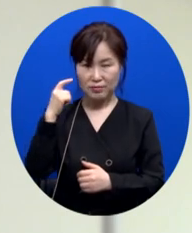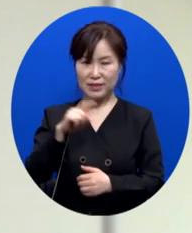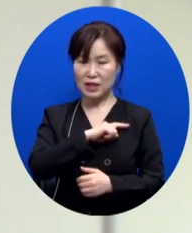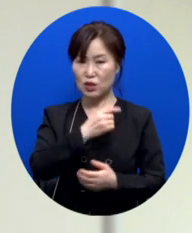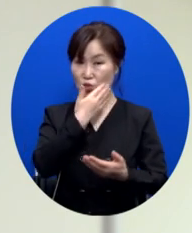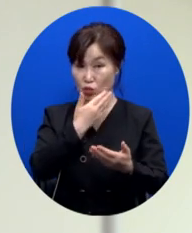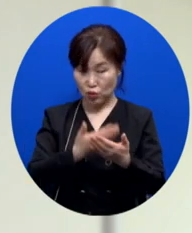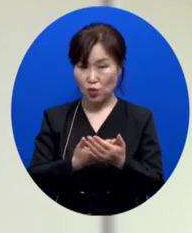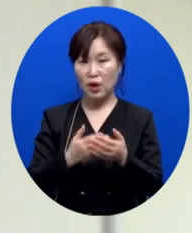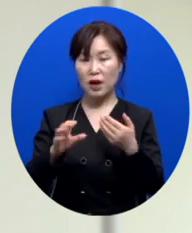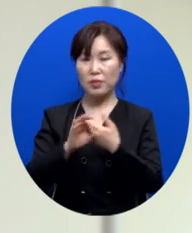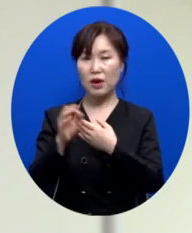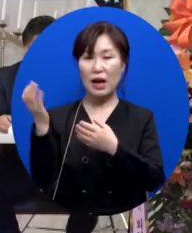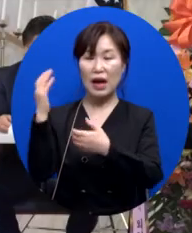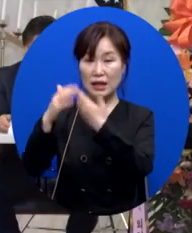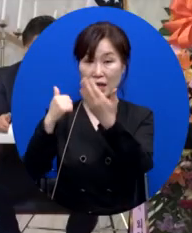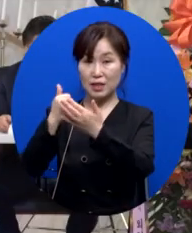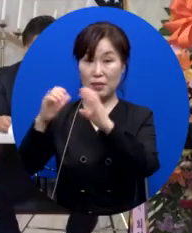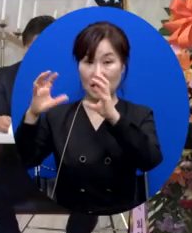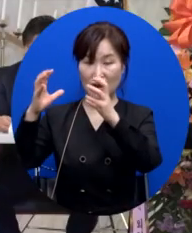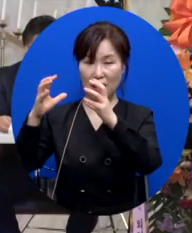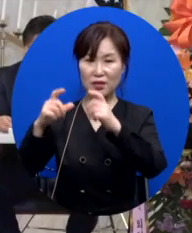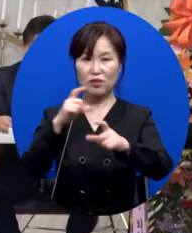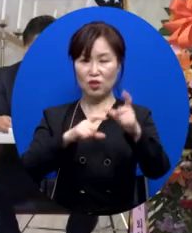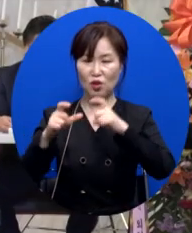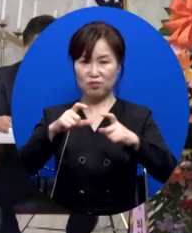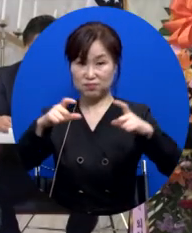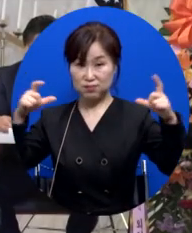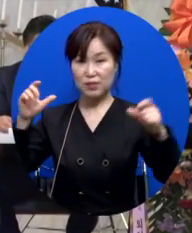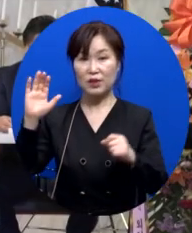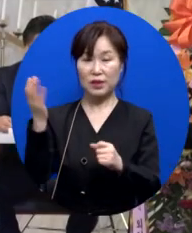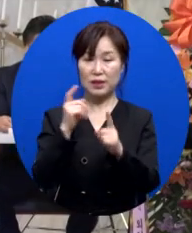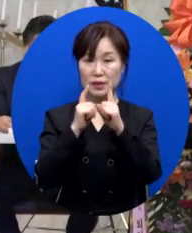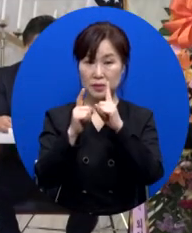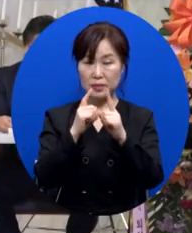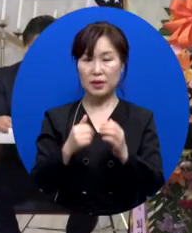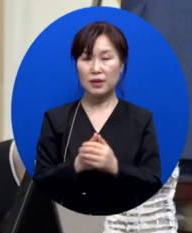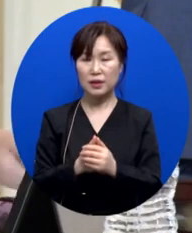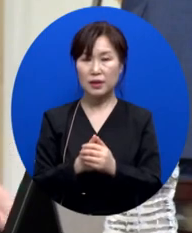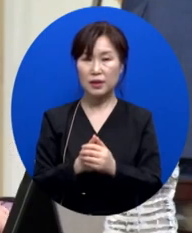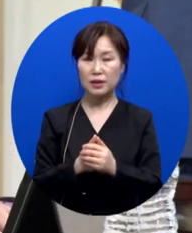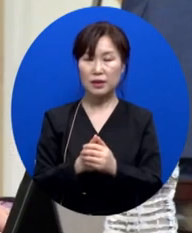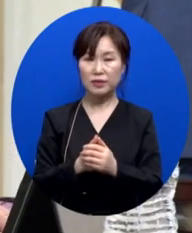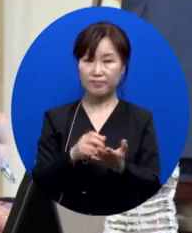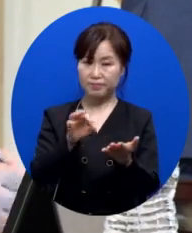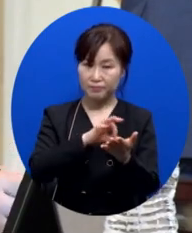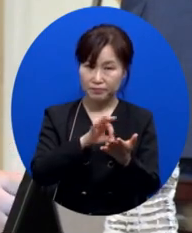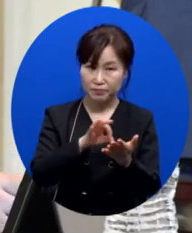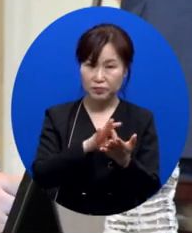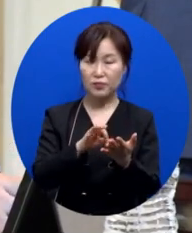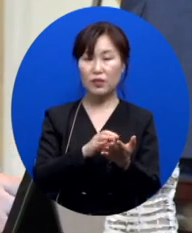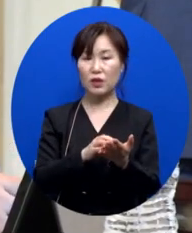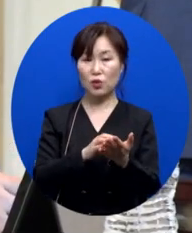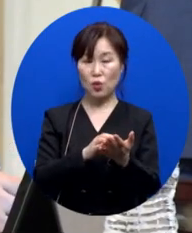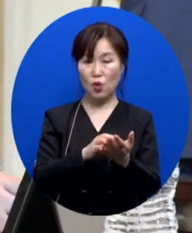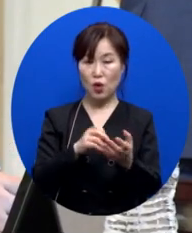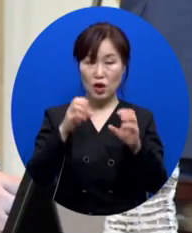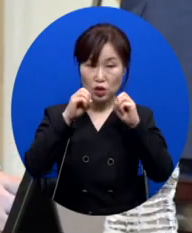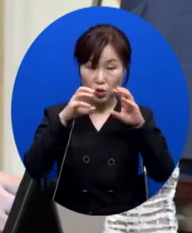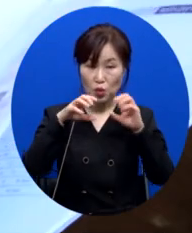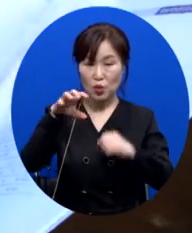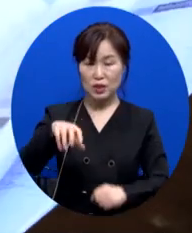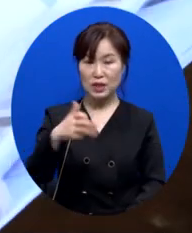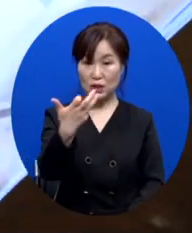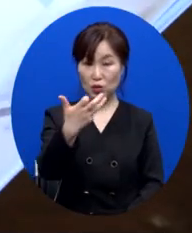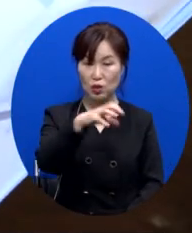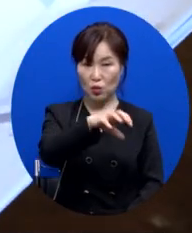여긴다면 하나님의 나라는 결코 패하지 않을 것이라고 강조했습니다 회무 에서는 교단 선교지 18 고 3